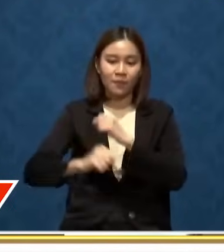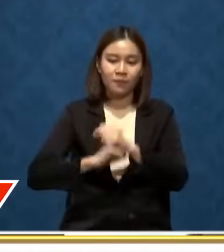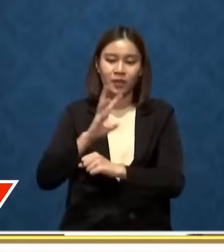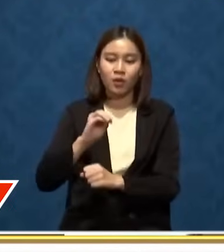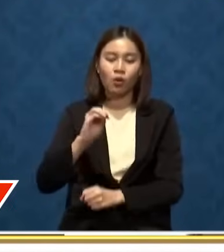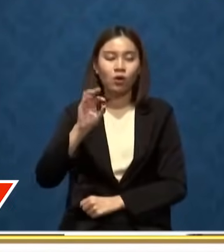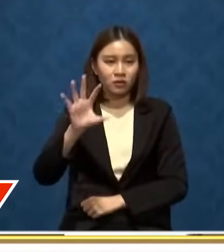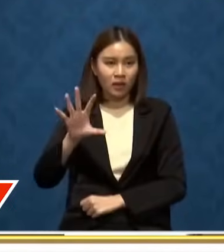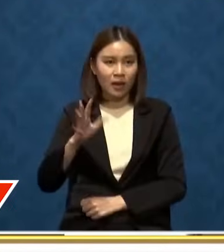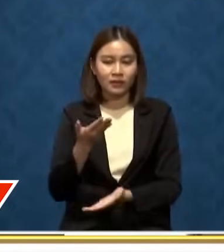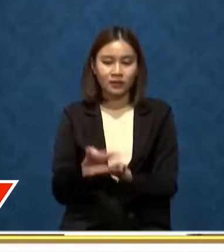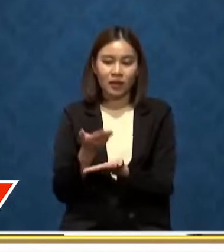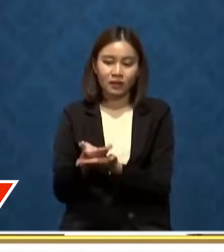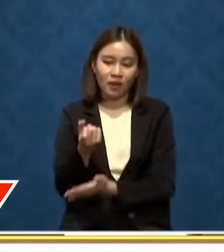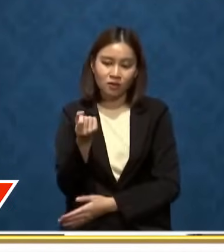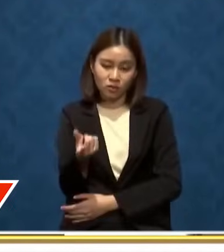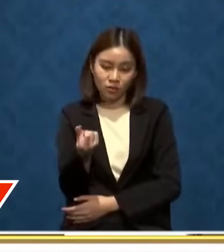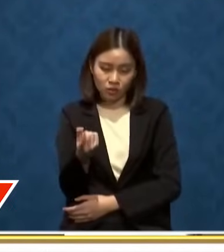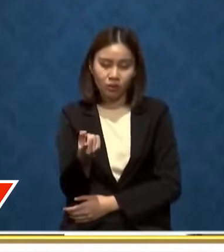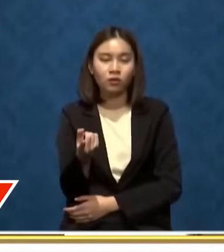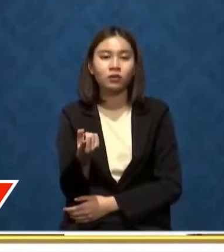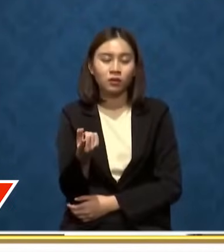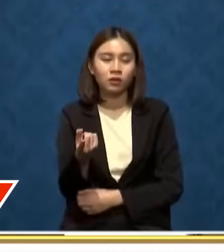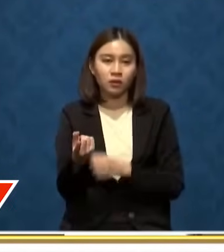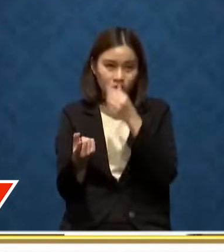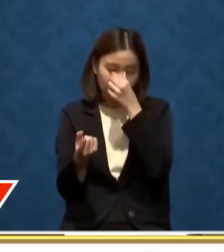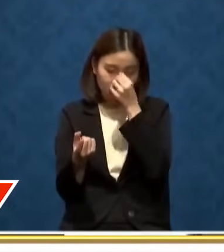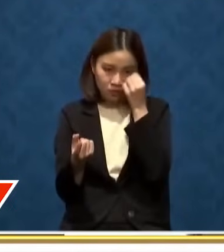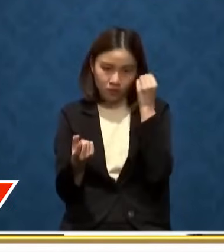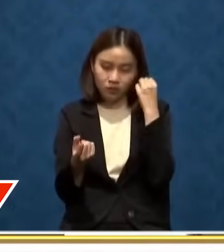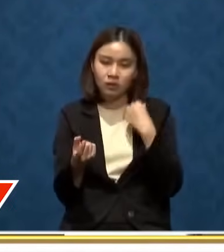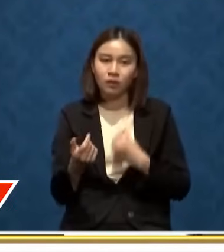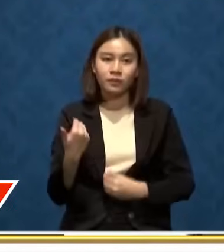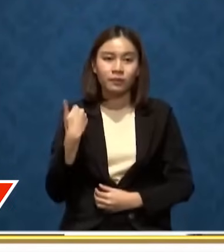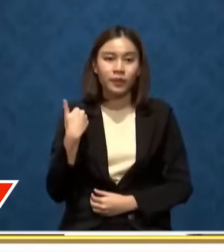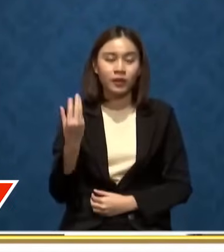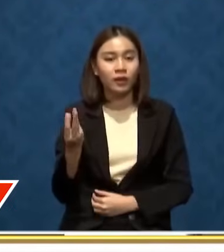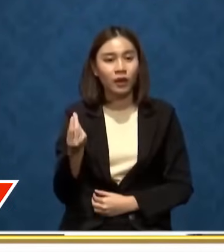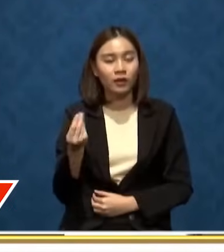เนี่ยเงินสดและรายการเทียบเท่านะคะมีเพียง